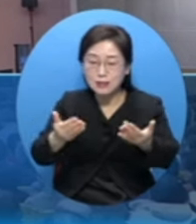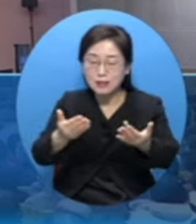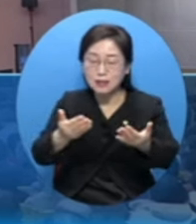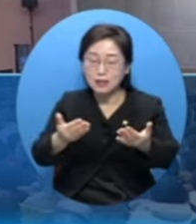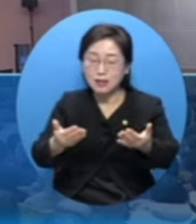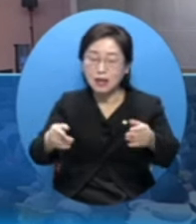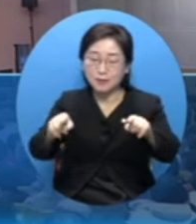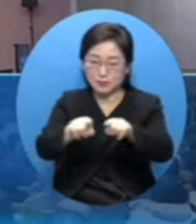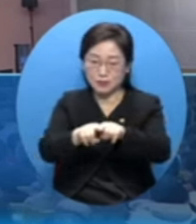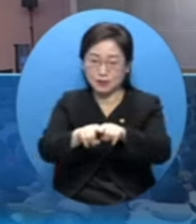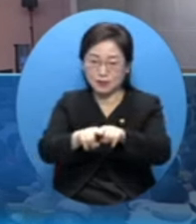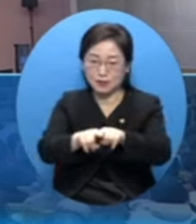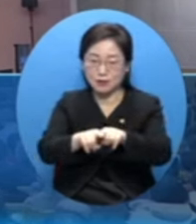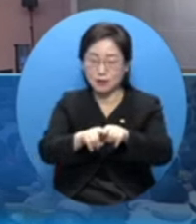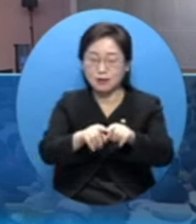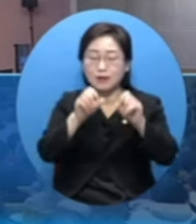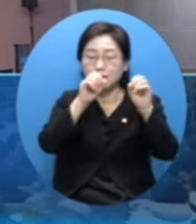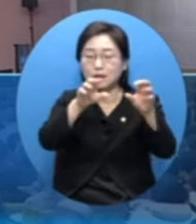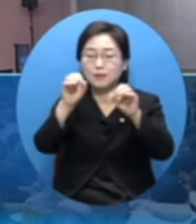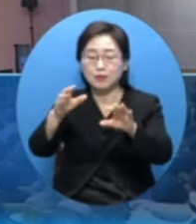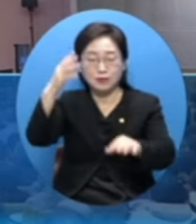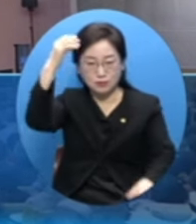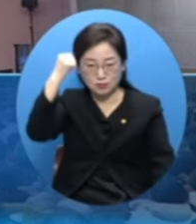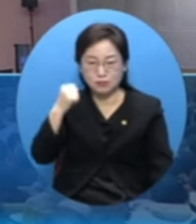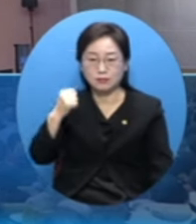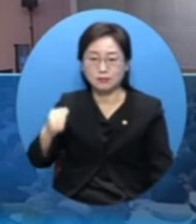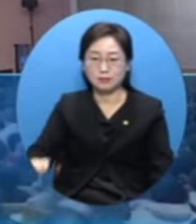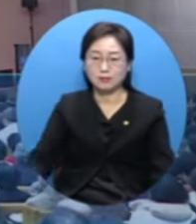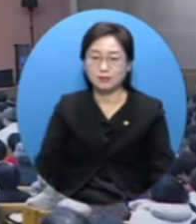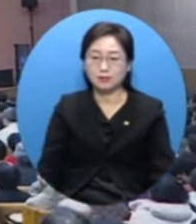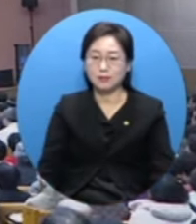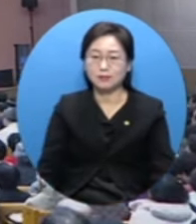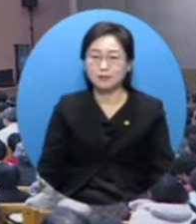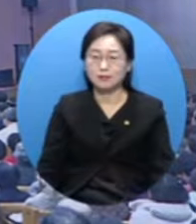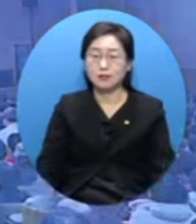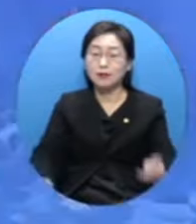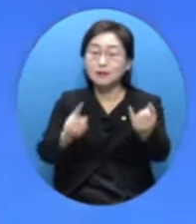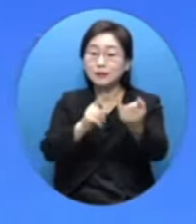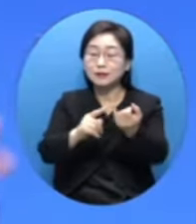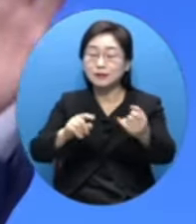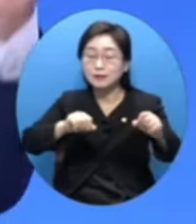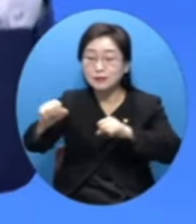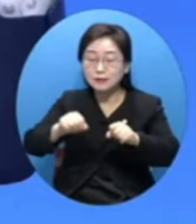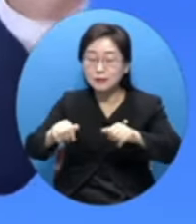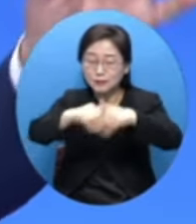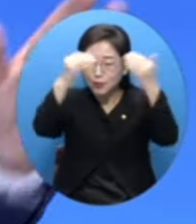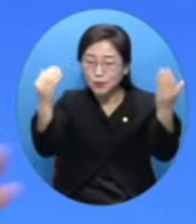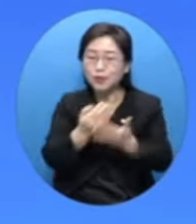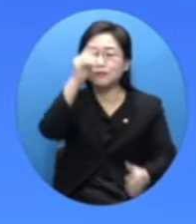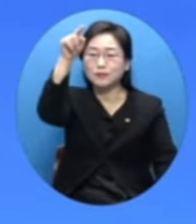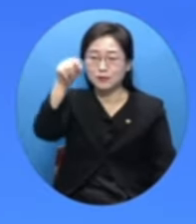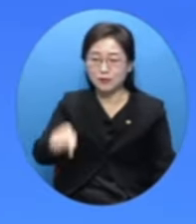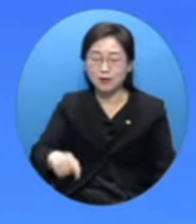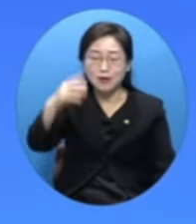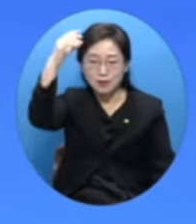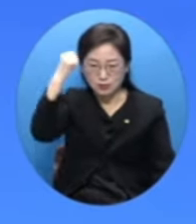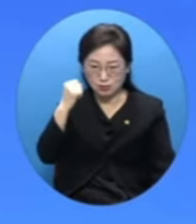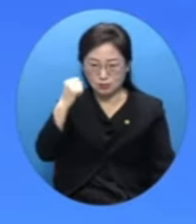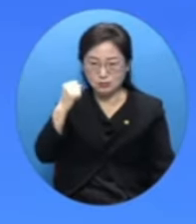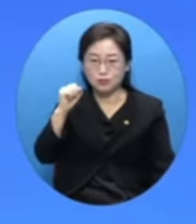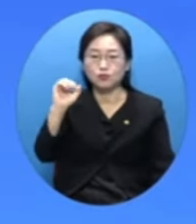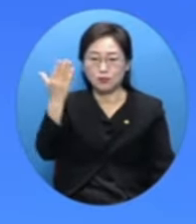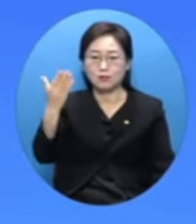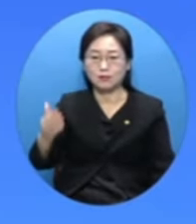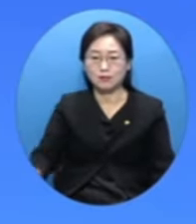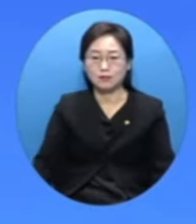그를 기억하리라 하시니라. 이 여자의 한 일이 온 천하에 기억되리라.